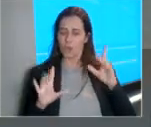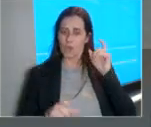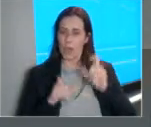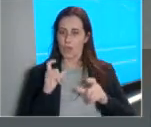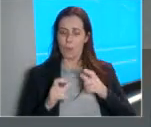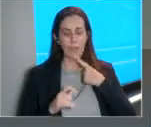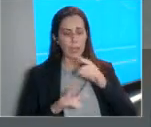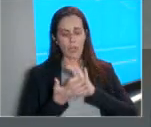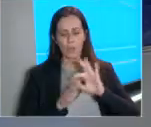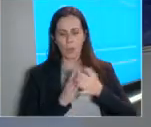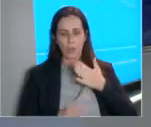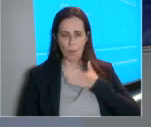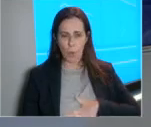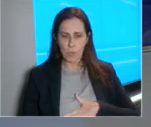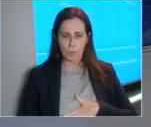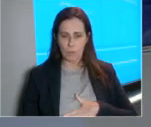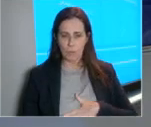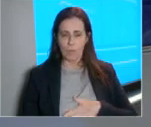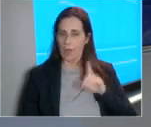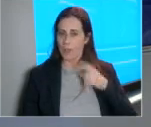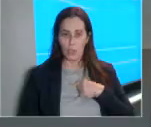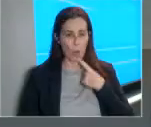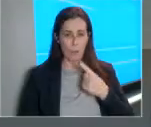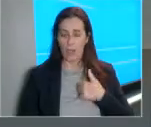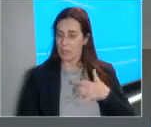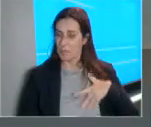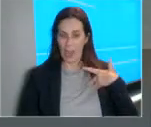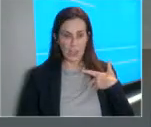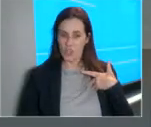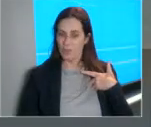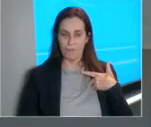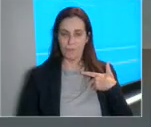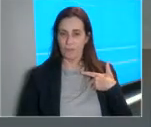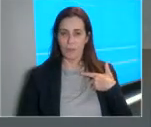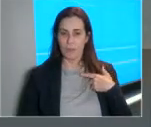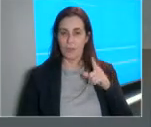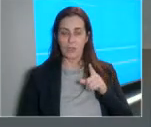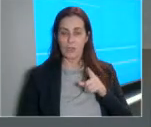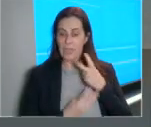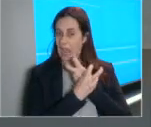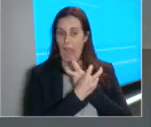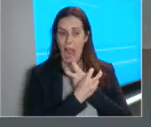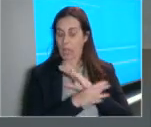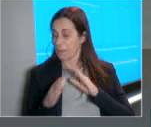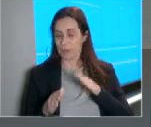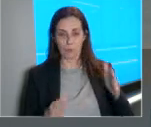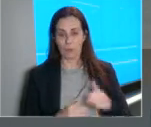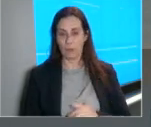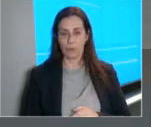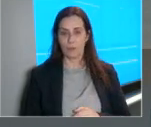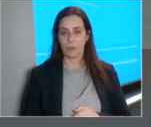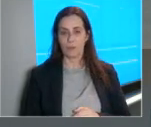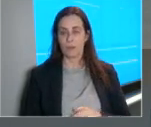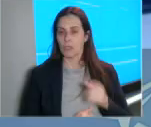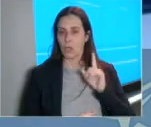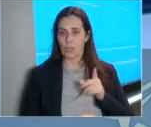שאנשים יפרקו את זעמם שם, אבל אני אומר לכם, אני חש שזה רעל, משני הצדדים אגב.